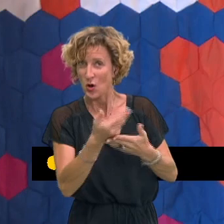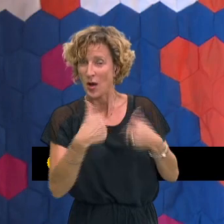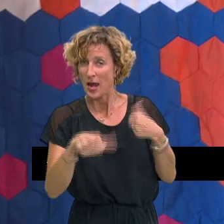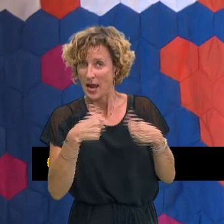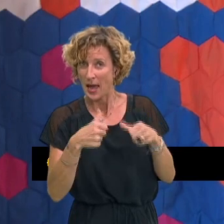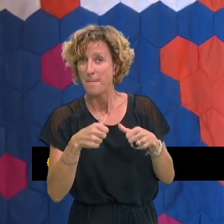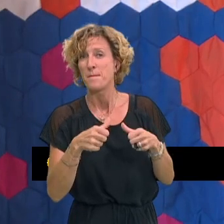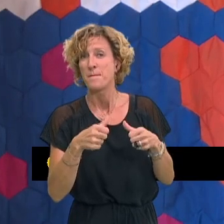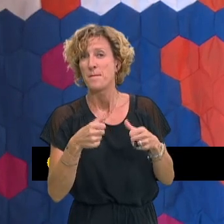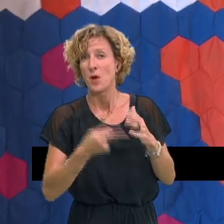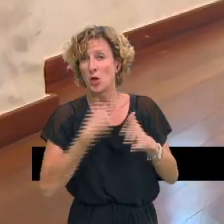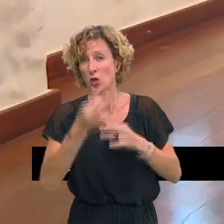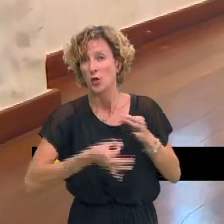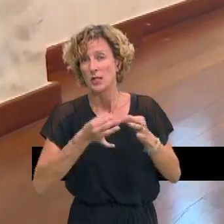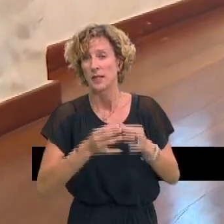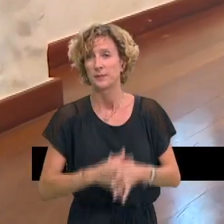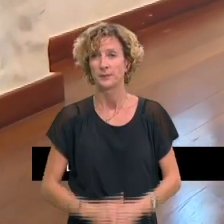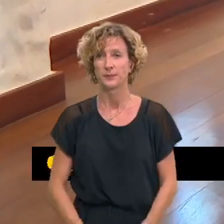une tradition à mettre en l'air à La Réunion.